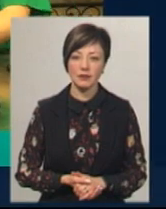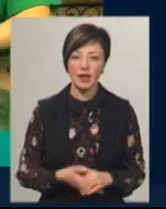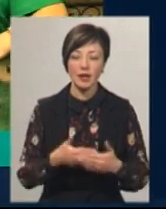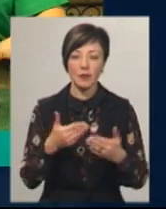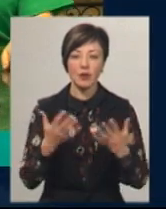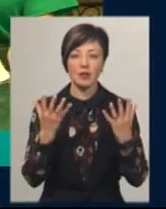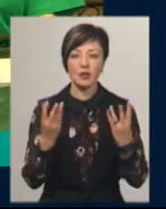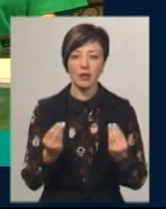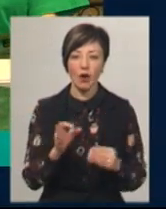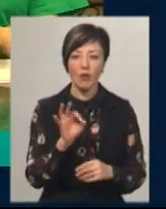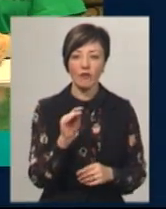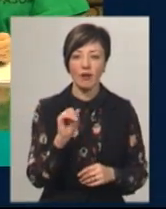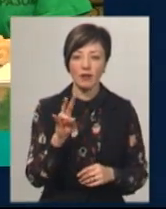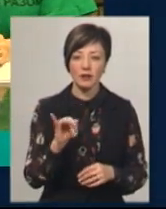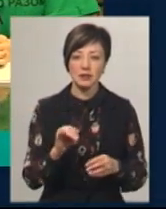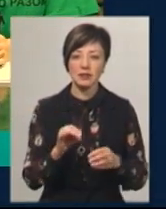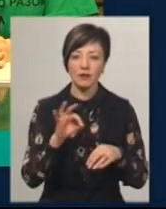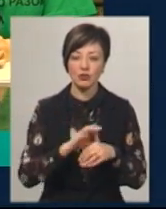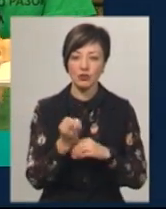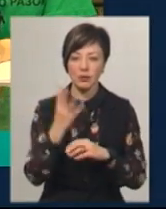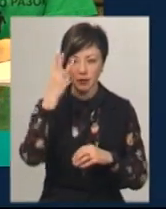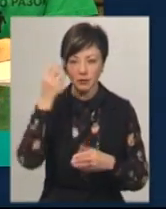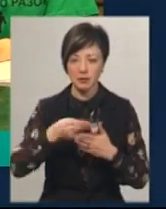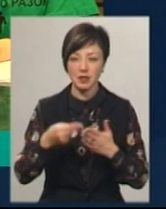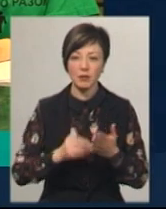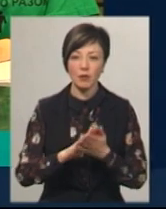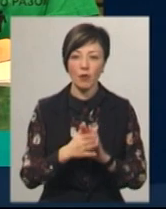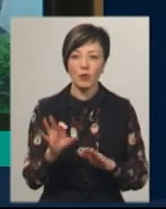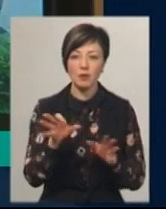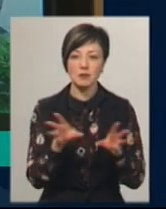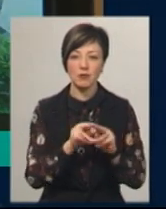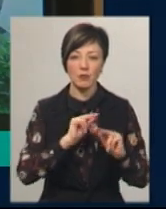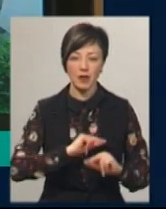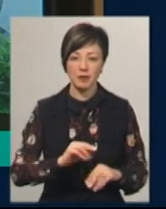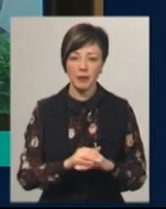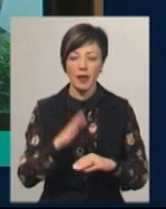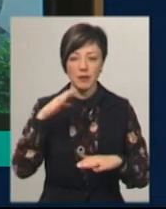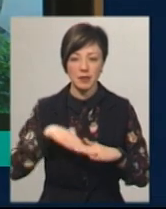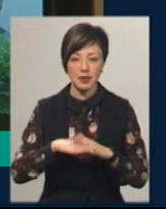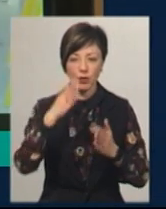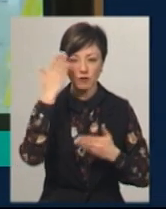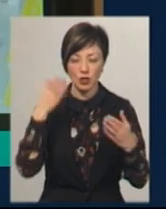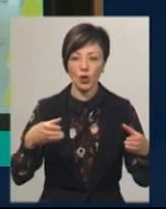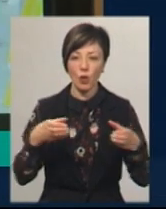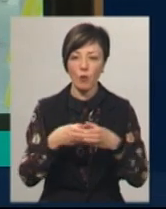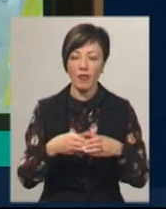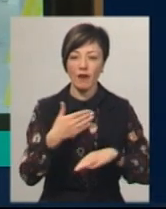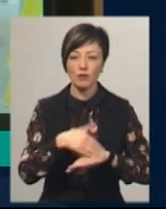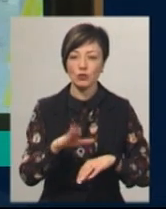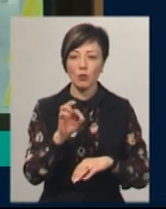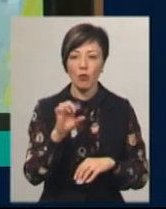Напередодні дня орфанного пацієнта 14 хмельничанок підписали меморандум про співпрацю. Підземний розважальний комплекс на вулиці Соборній